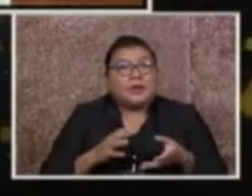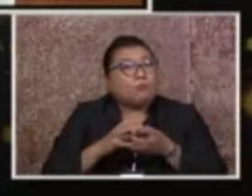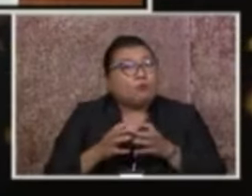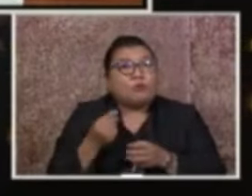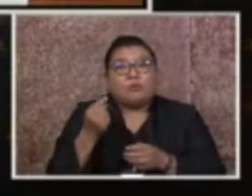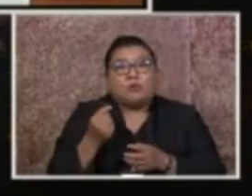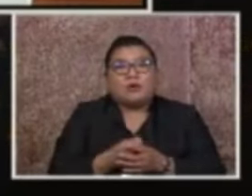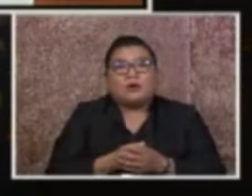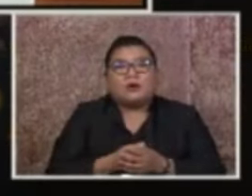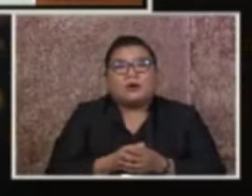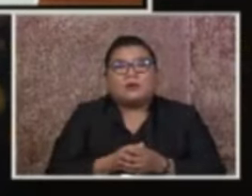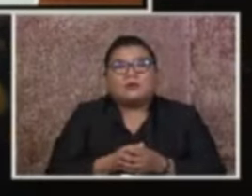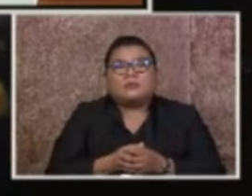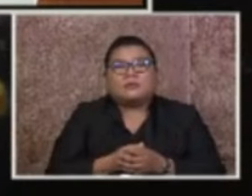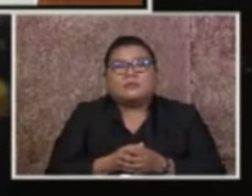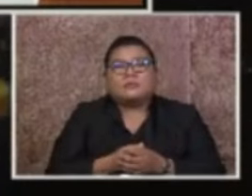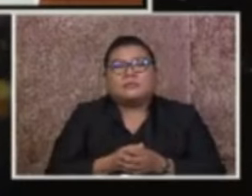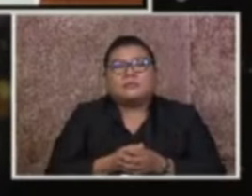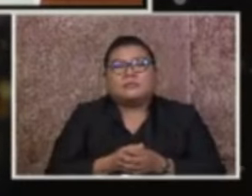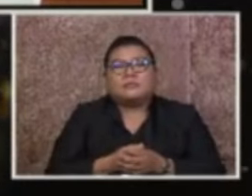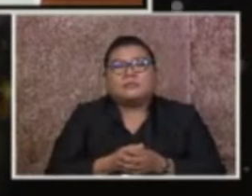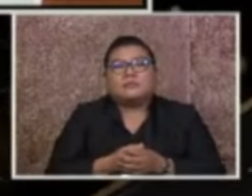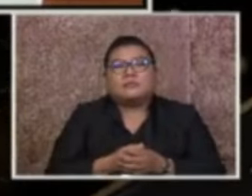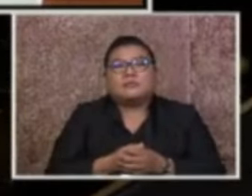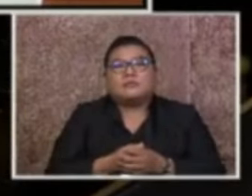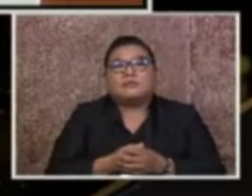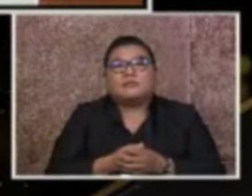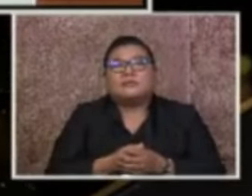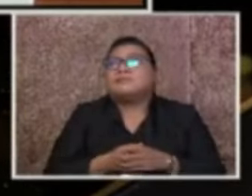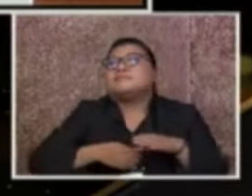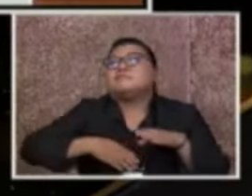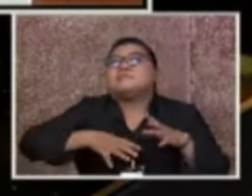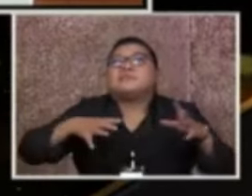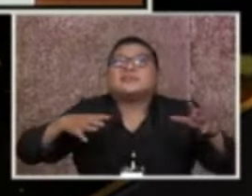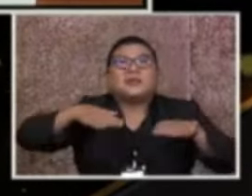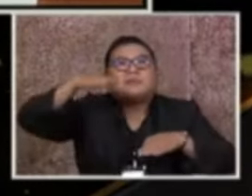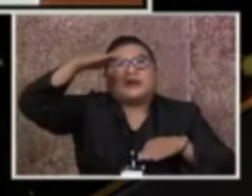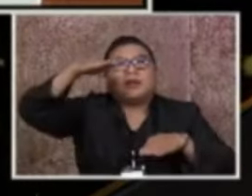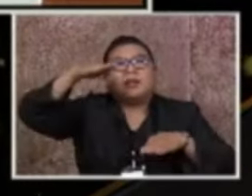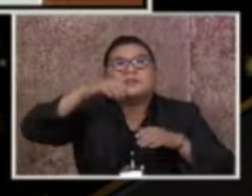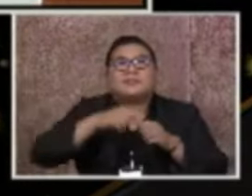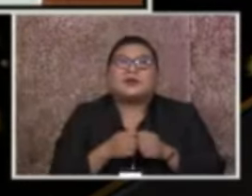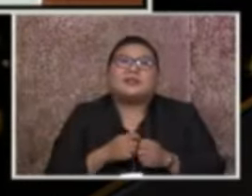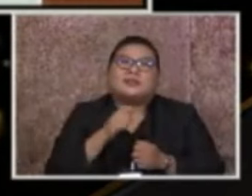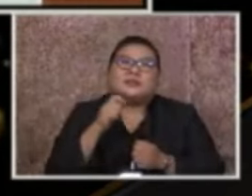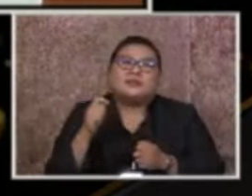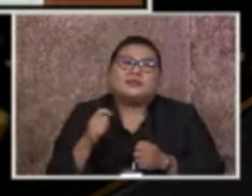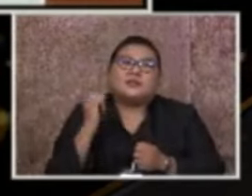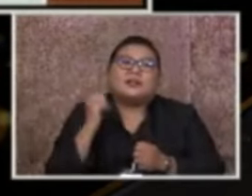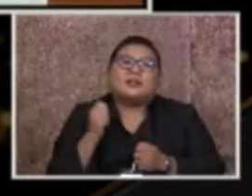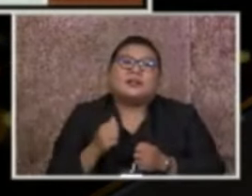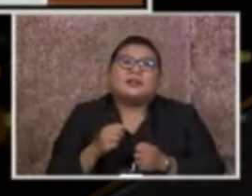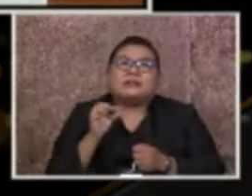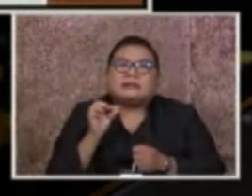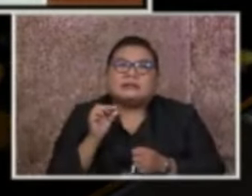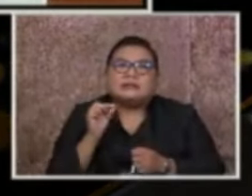itu supaya jangan seperti lebih pesar-pasak daripada tiang irit-irit supaya bisa